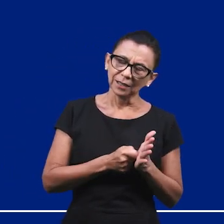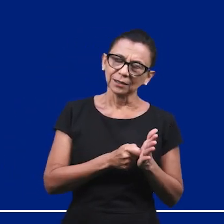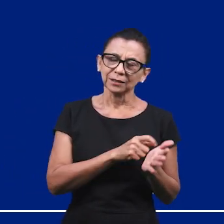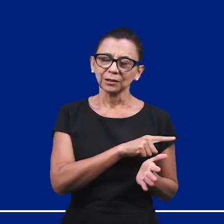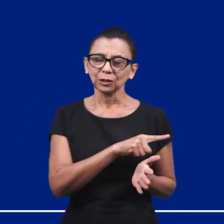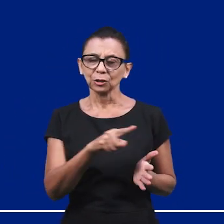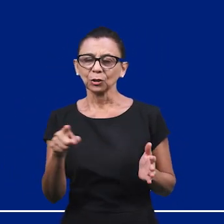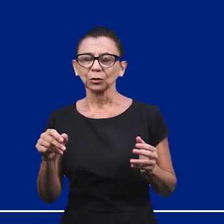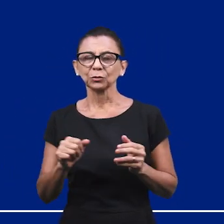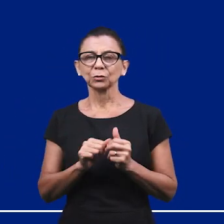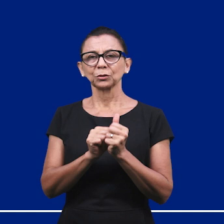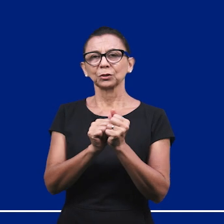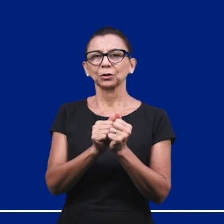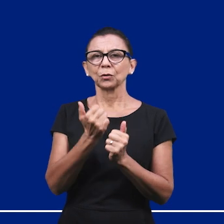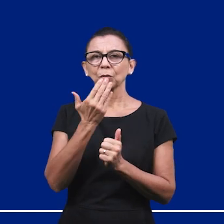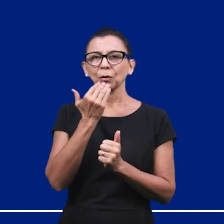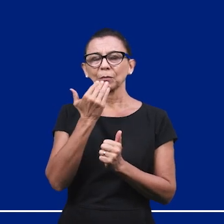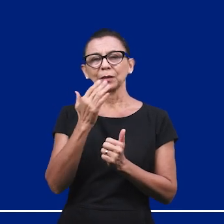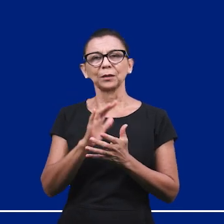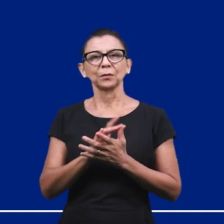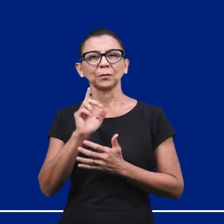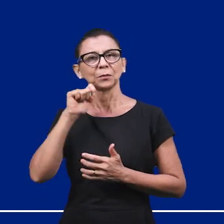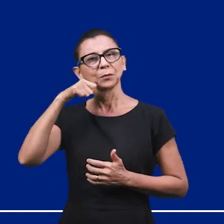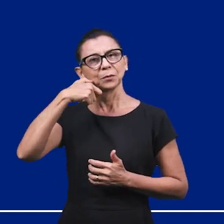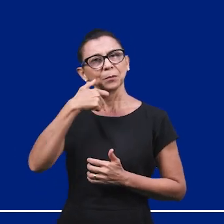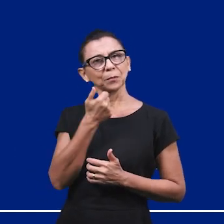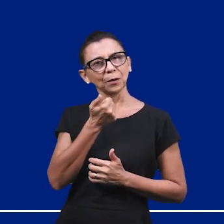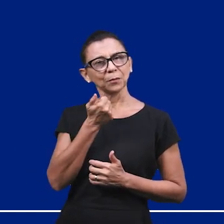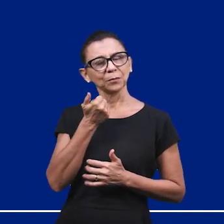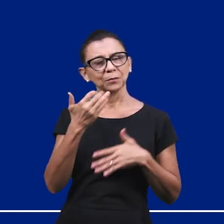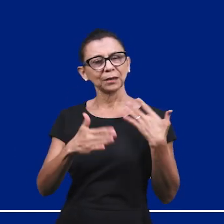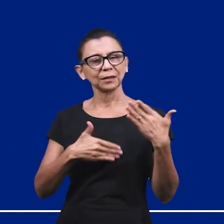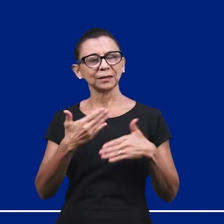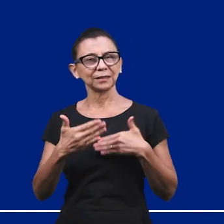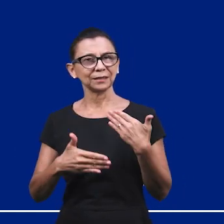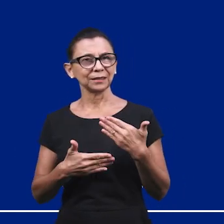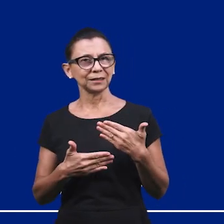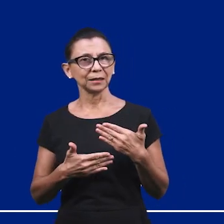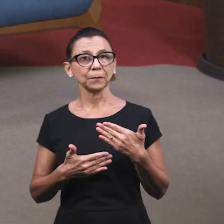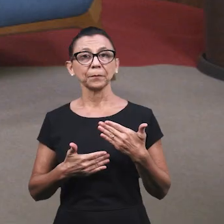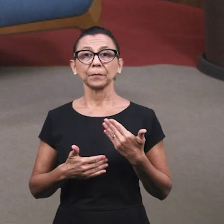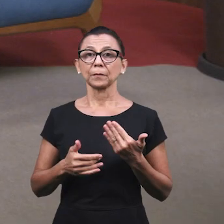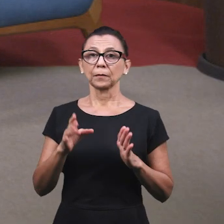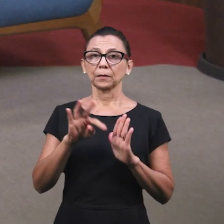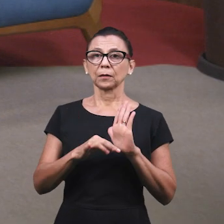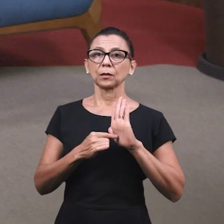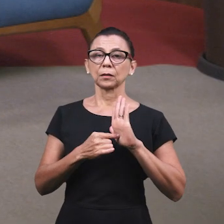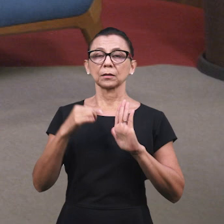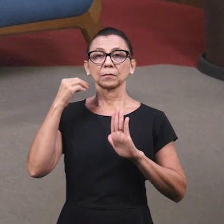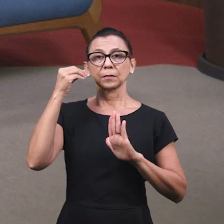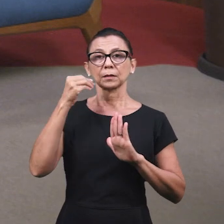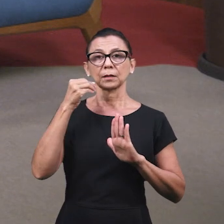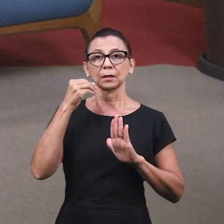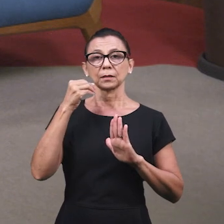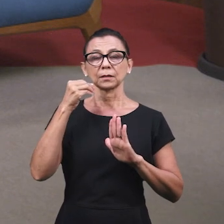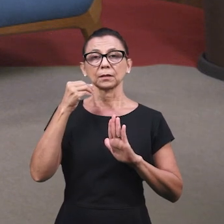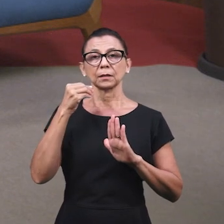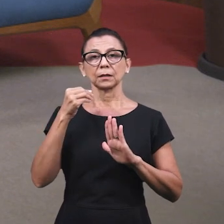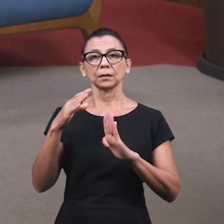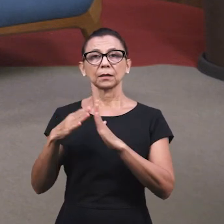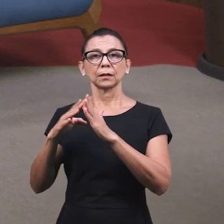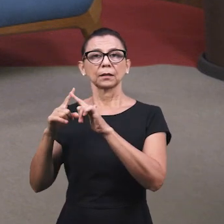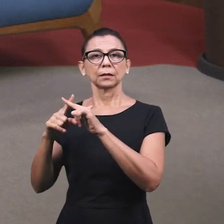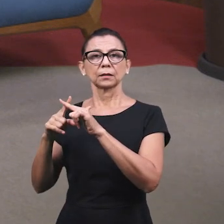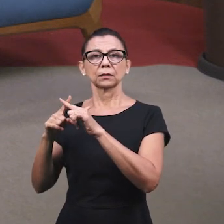maison, ils mangeaient ensemble avec joie et cœur ouvert. Donc cela parle sur l'expérience